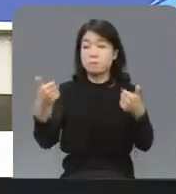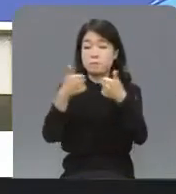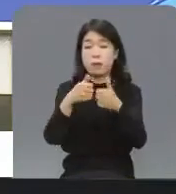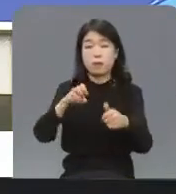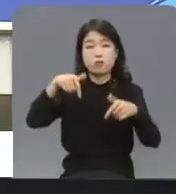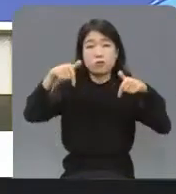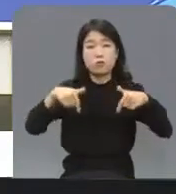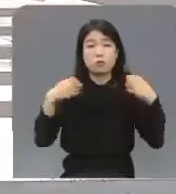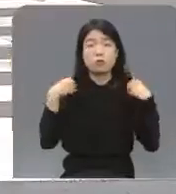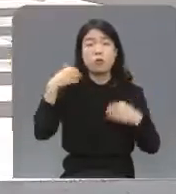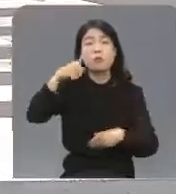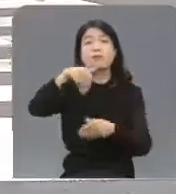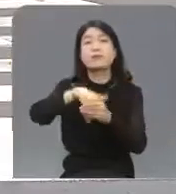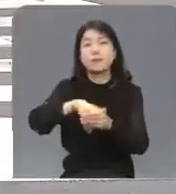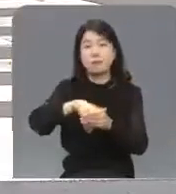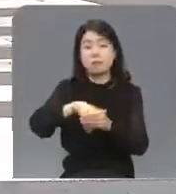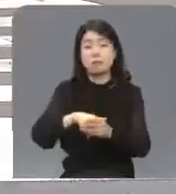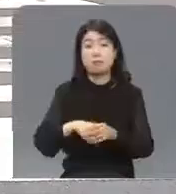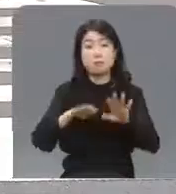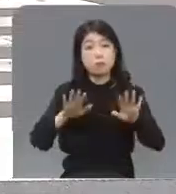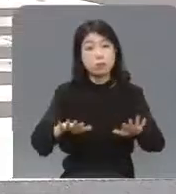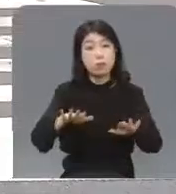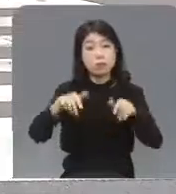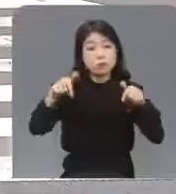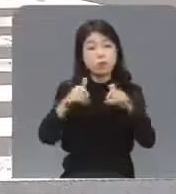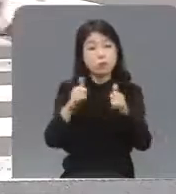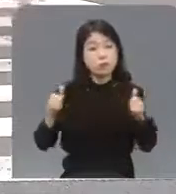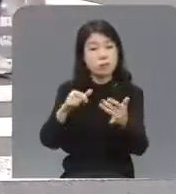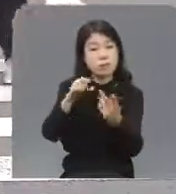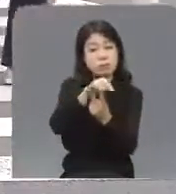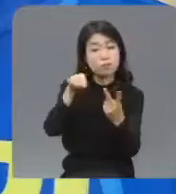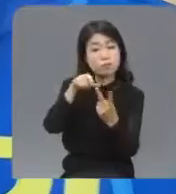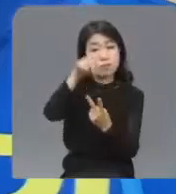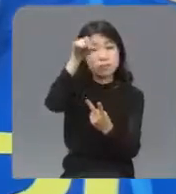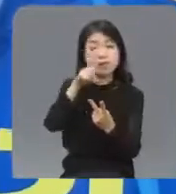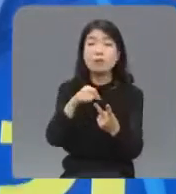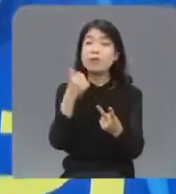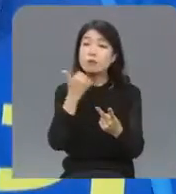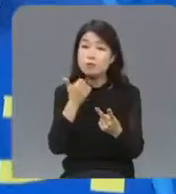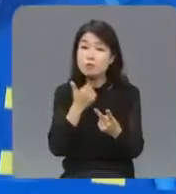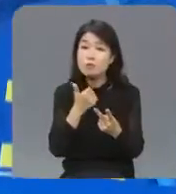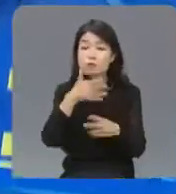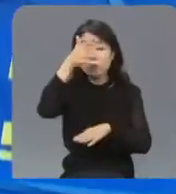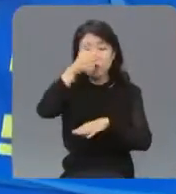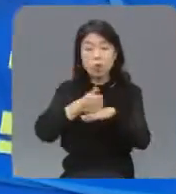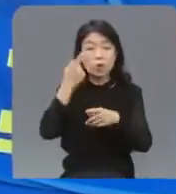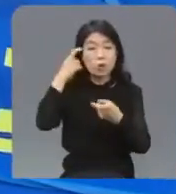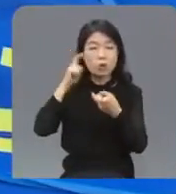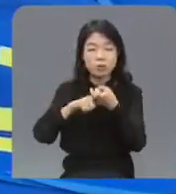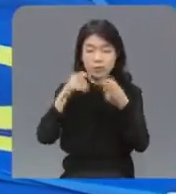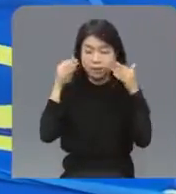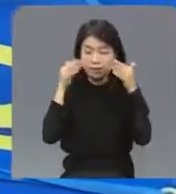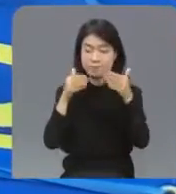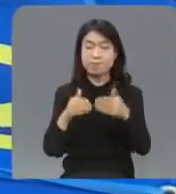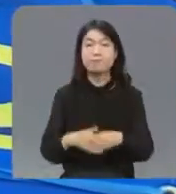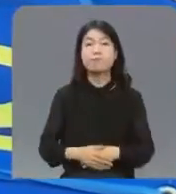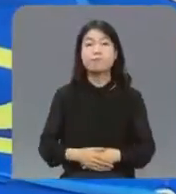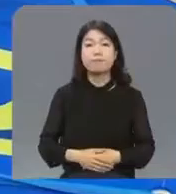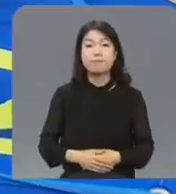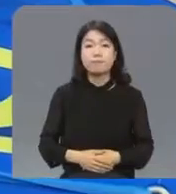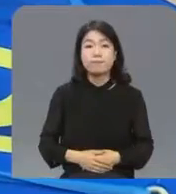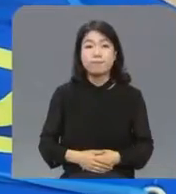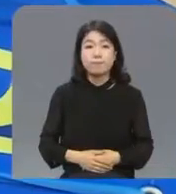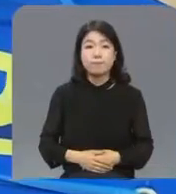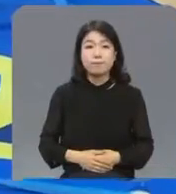광주 서구청장 선거. 이번엔 서구민들이 어떤 선택을 할지 결과에 관심이 쏠립니다. KBS